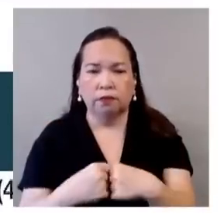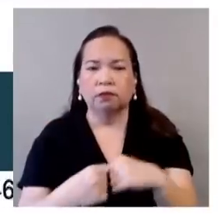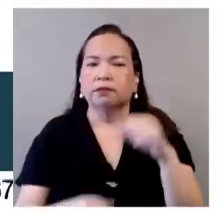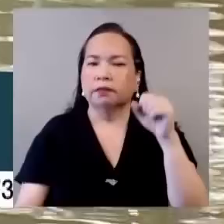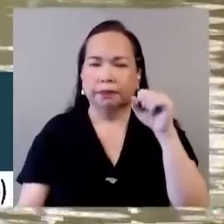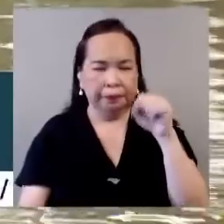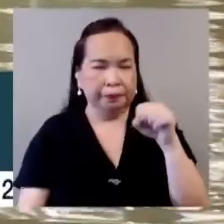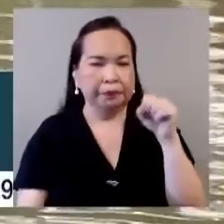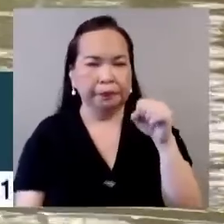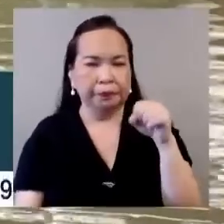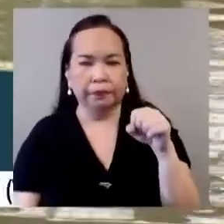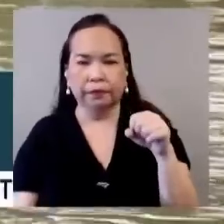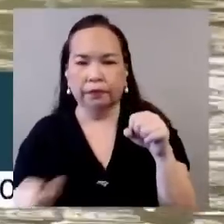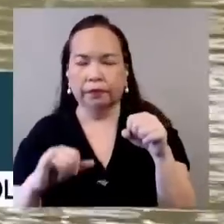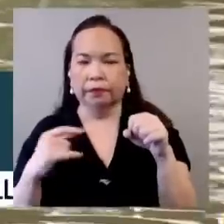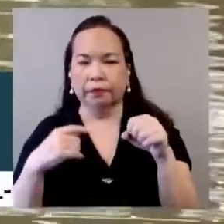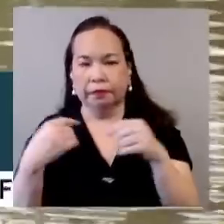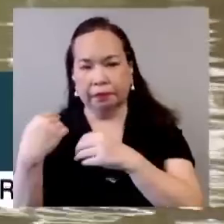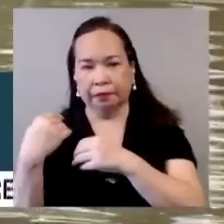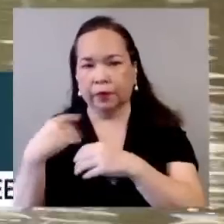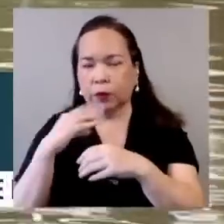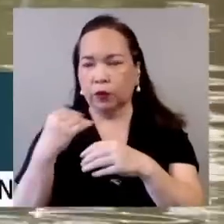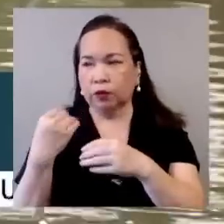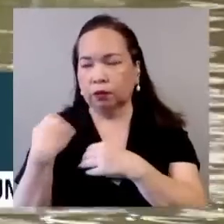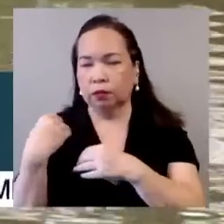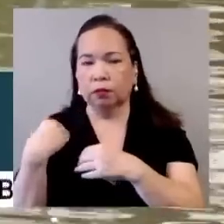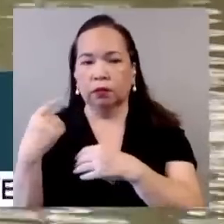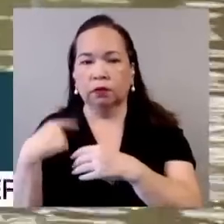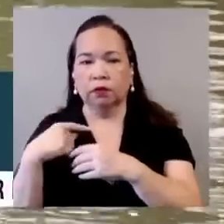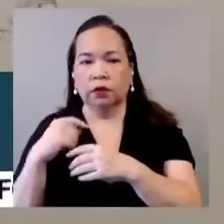the presiding officer of the Sangguniang Panlalawigan, and